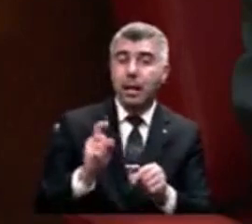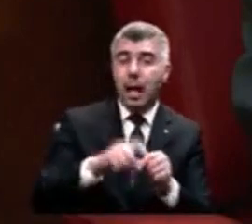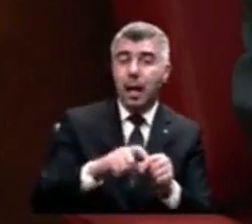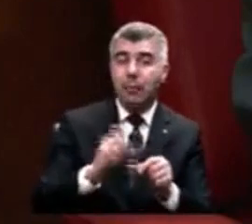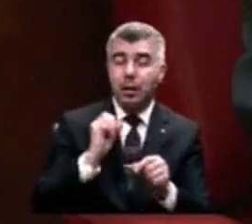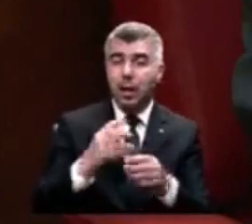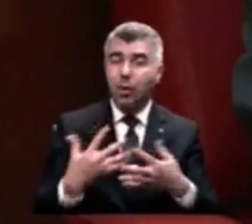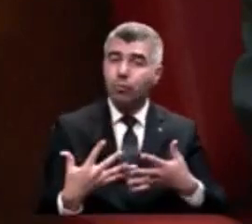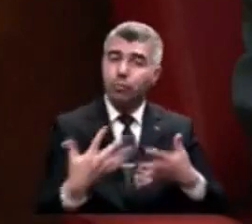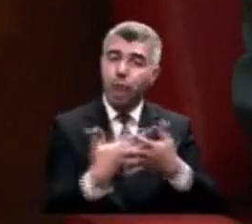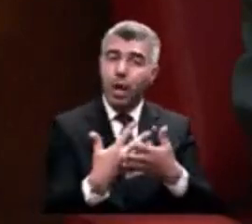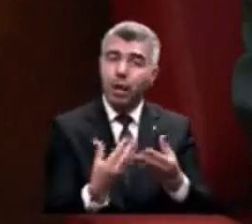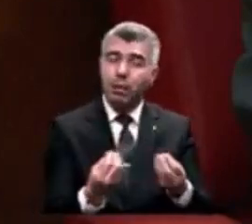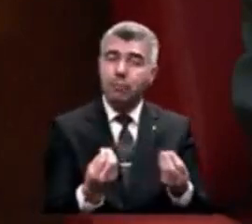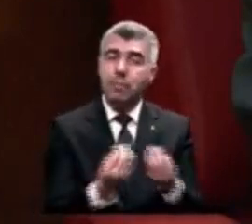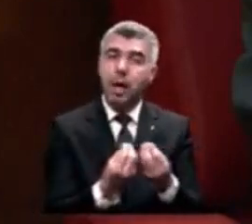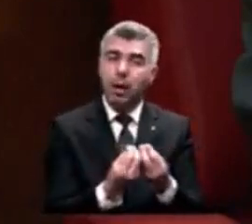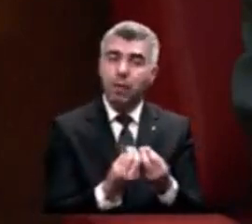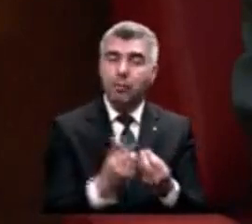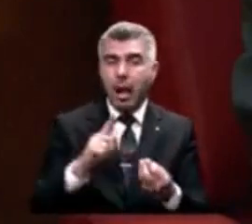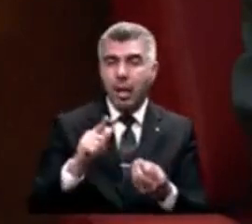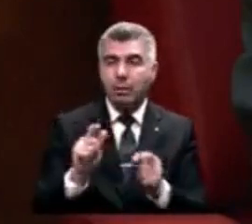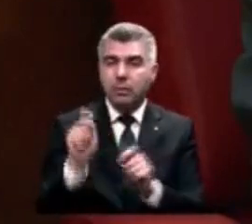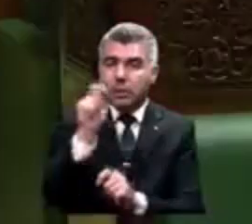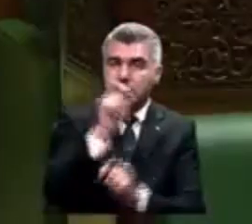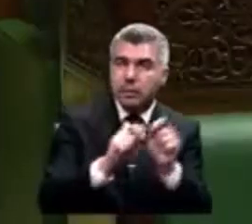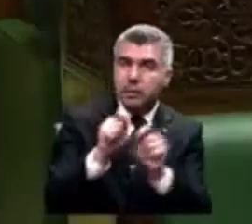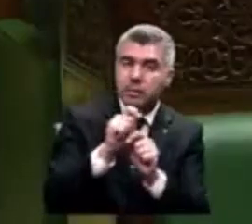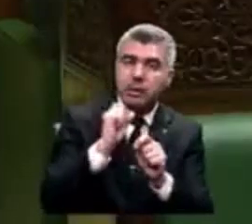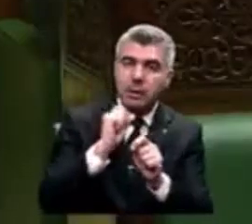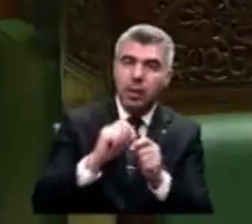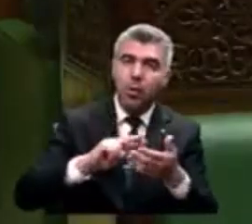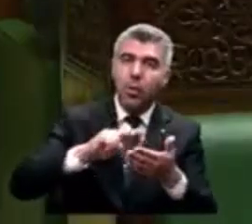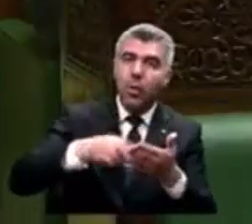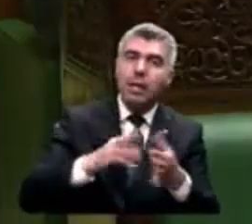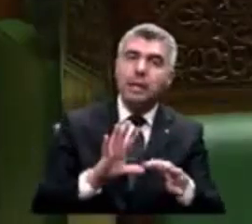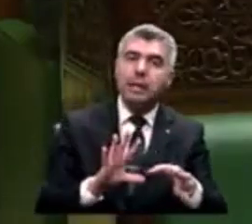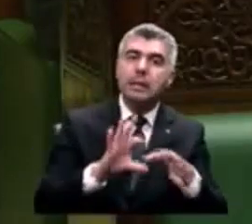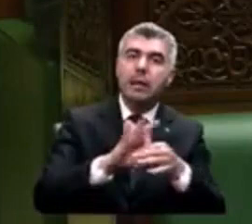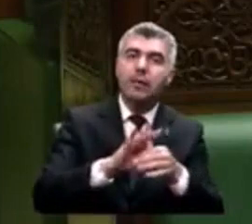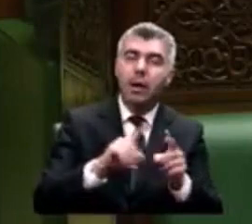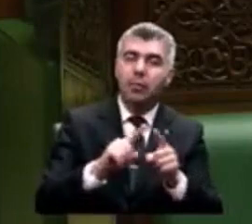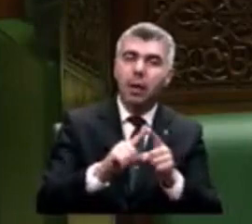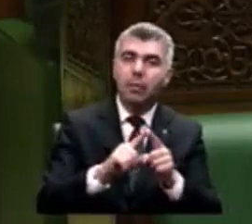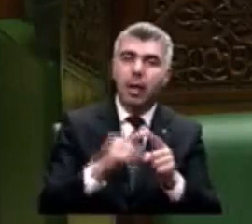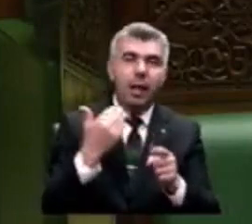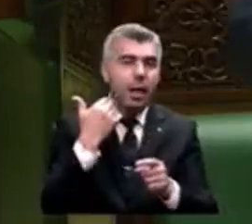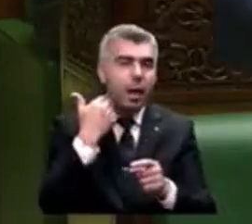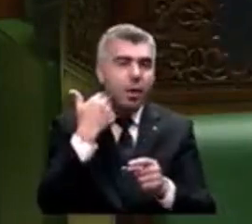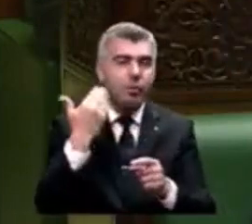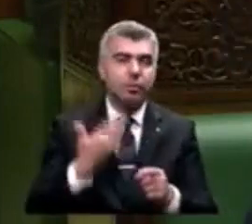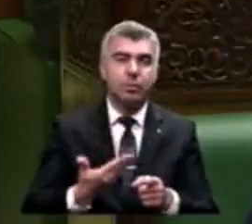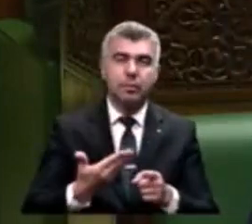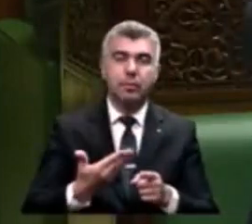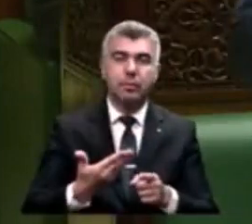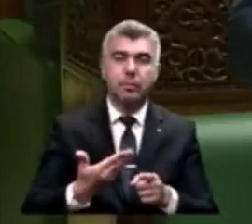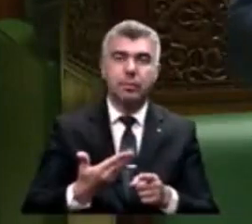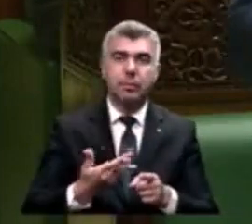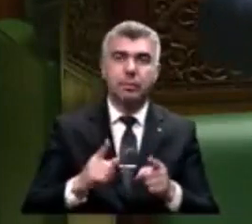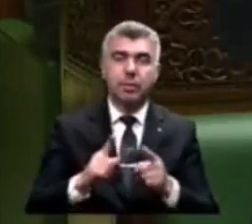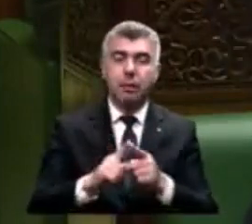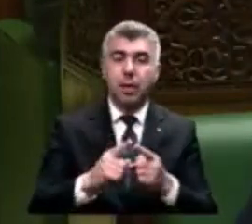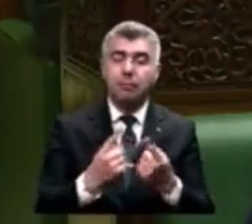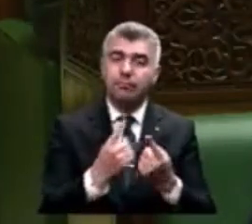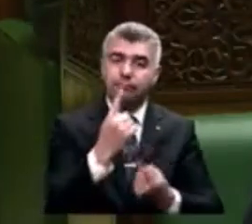كتلقى انه كاينه امور اللي دارت خارج الاتفاق فراكم كتوضعوها في موقع احراج سيد الوزير، كتولي مضطره انها